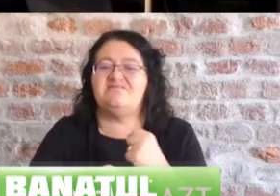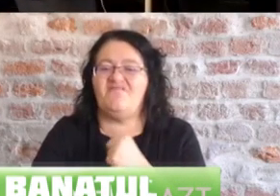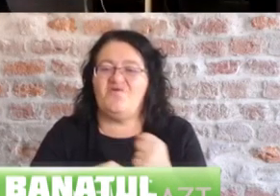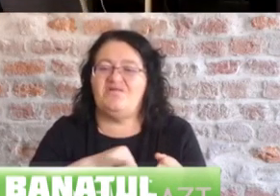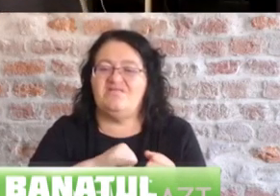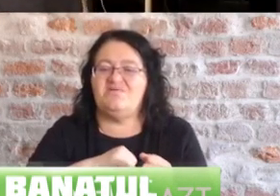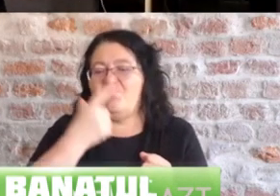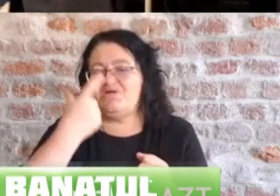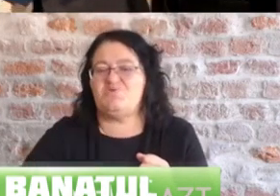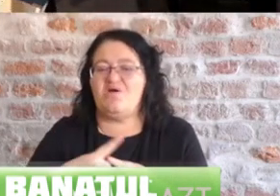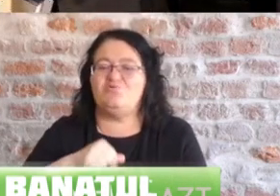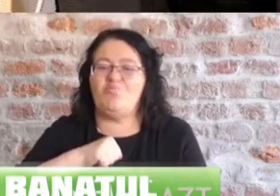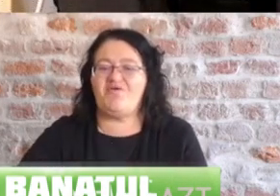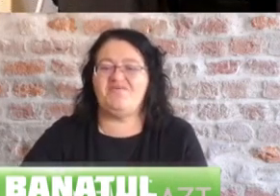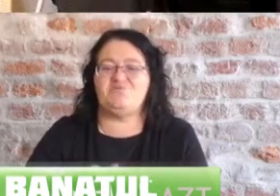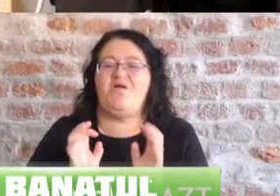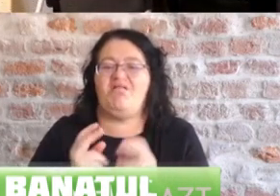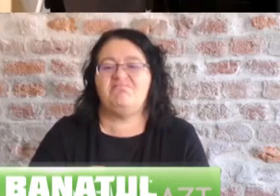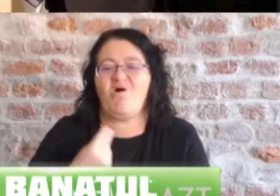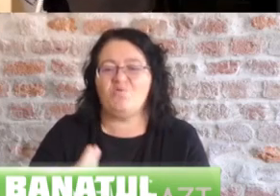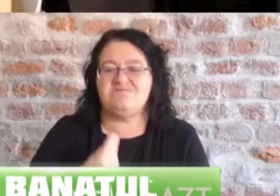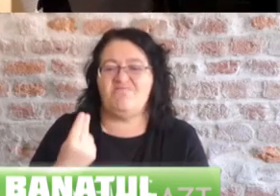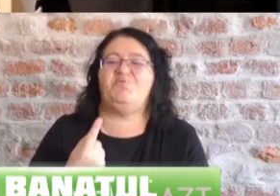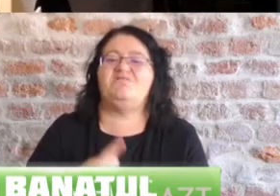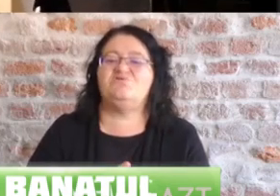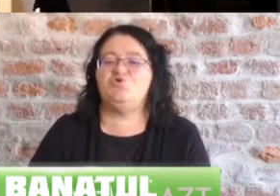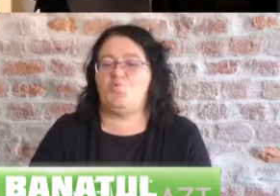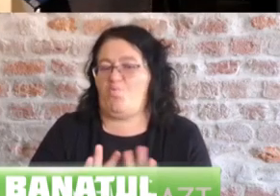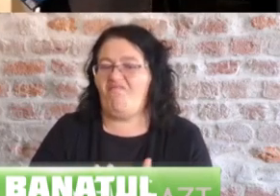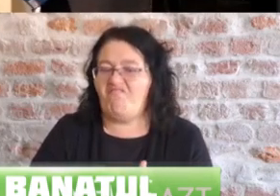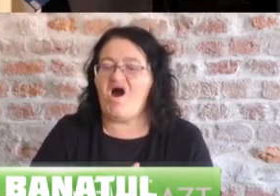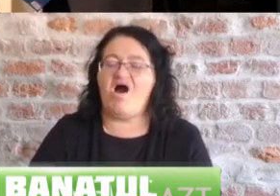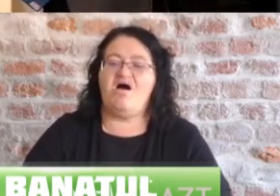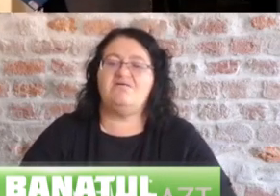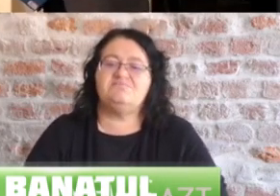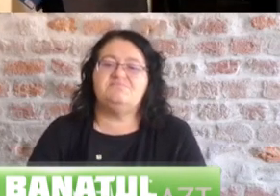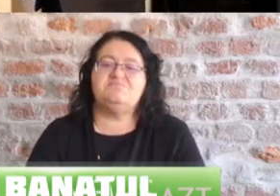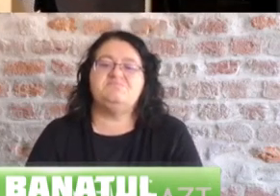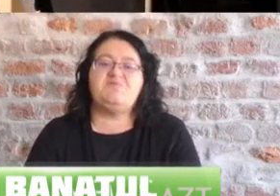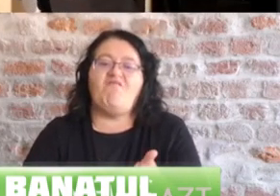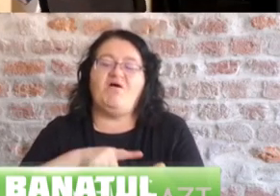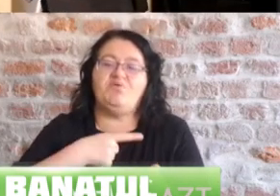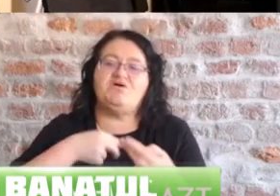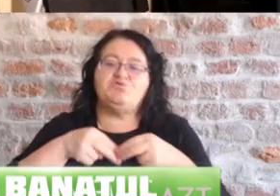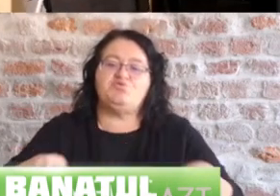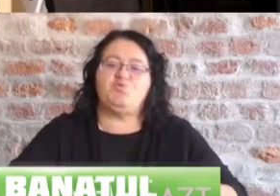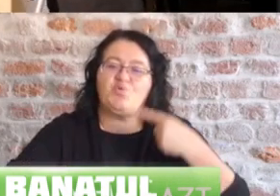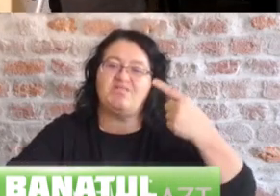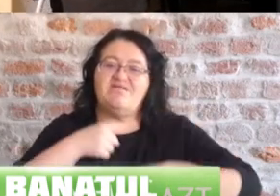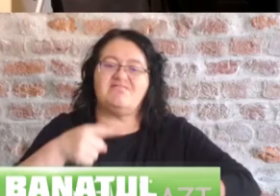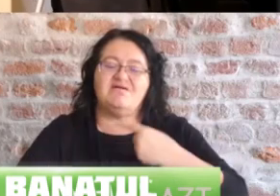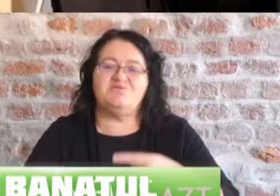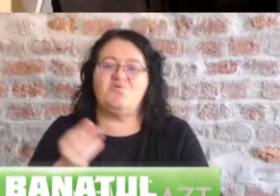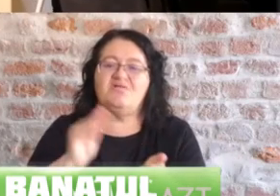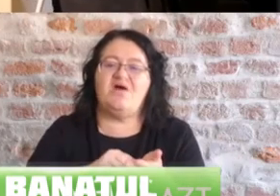extraordinară și personală și profesională și, cumva, faptul că este un juriu internațional